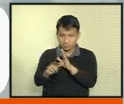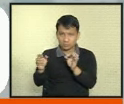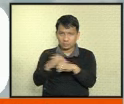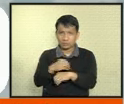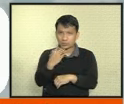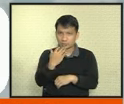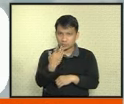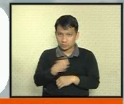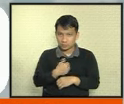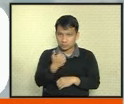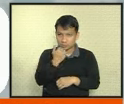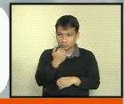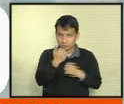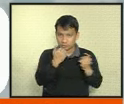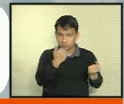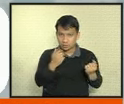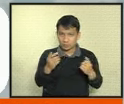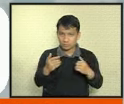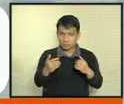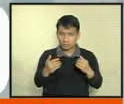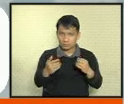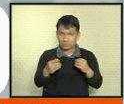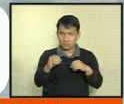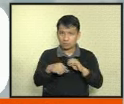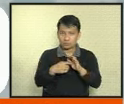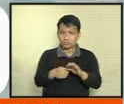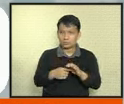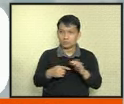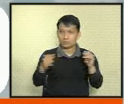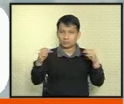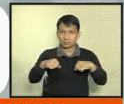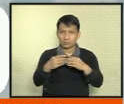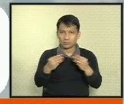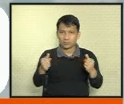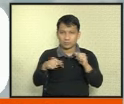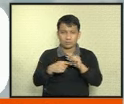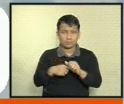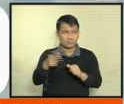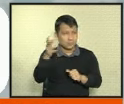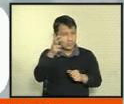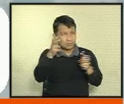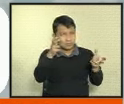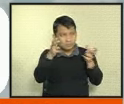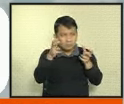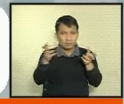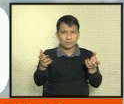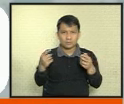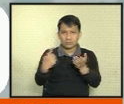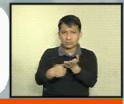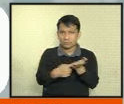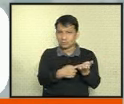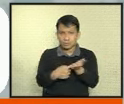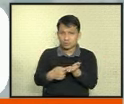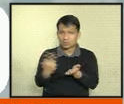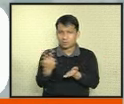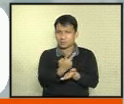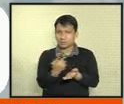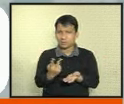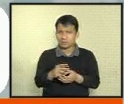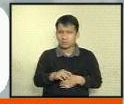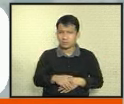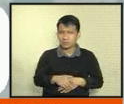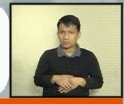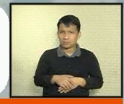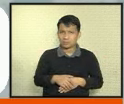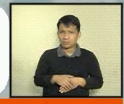kung sino nagka-problema. Para maging official po ang pag-aayos nilang dalawa. Kasi narinig ko naman po ang pag-uusap na